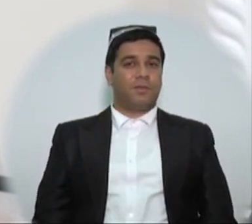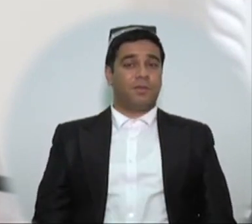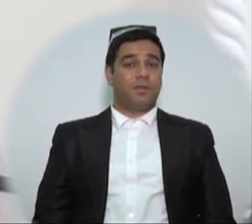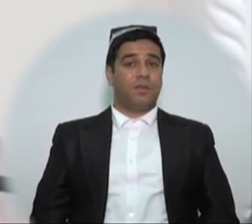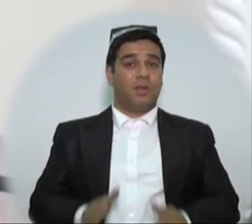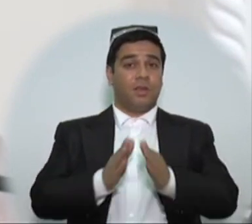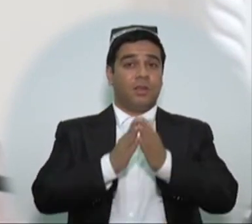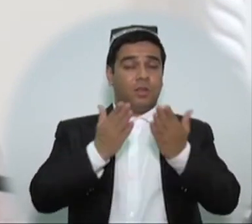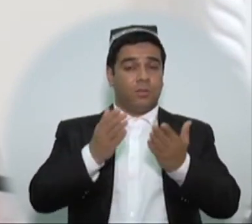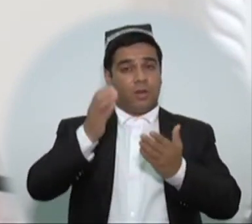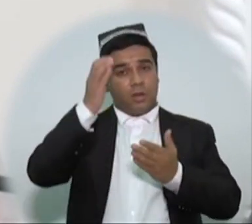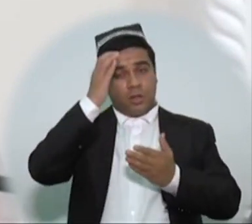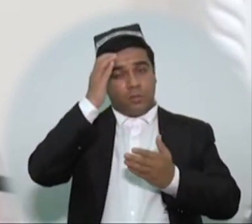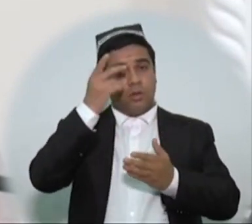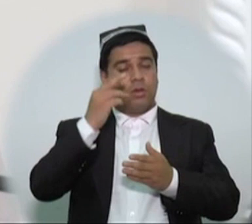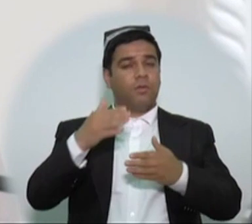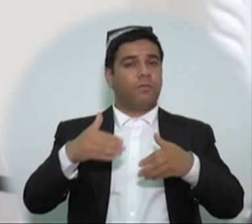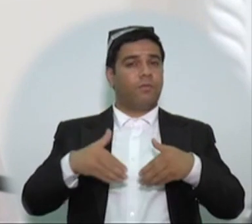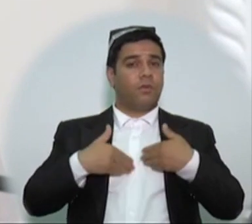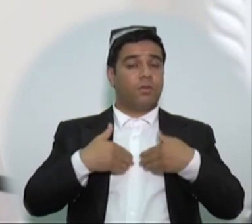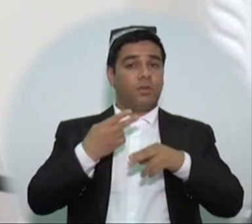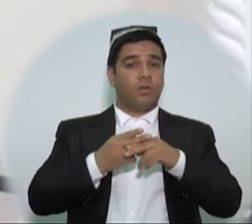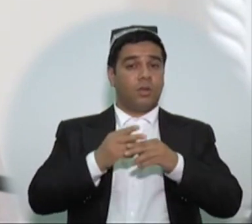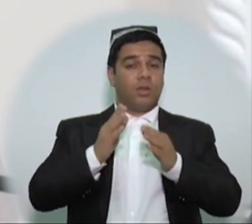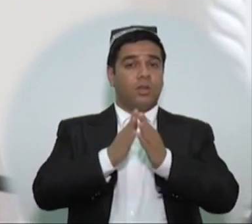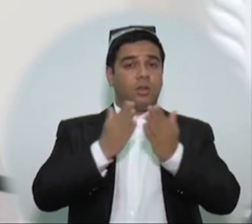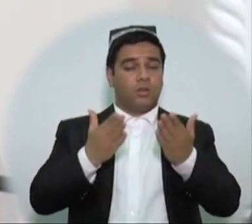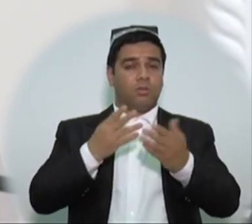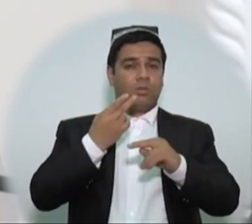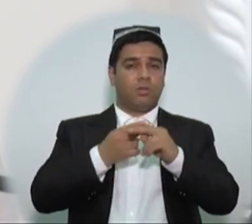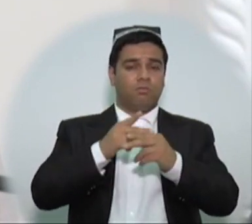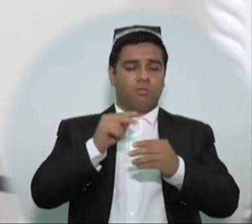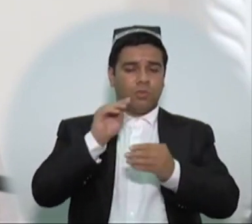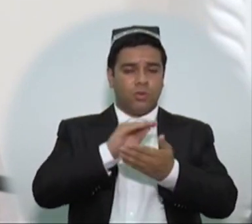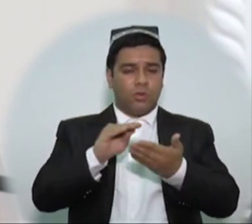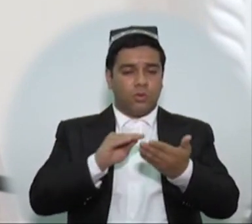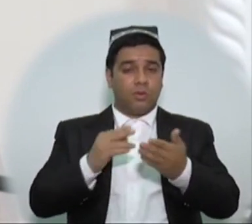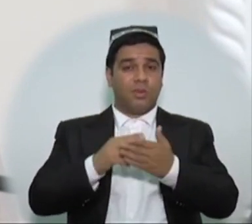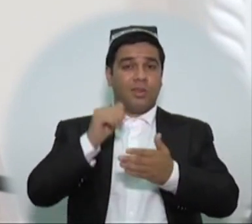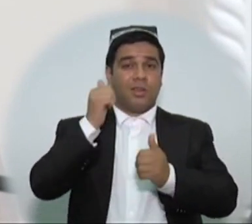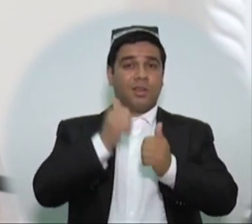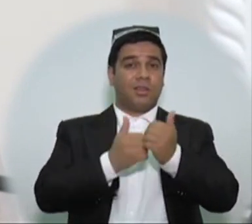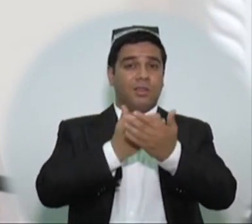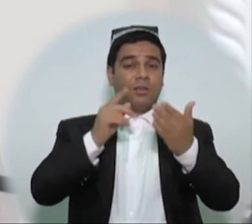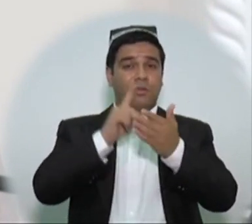Kitap ilim manbası bo'lganligi uchun kitobga xizmat qilish har bir mu'minni, har bir